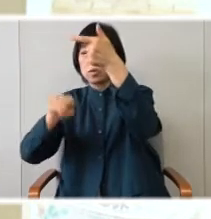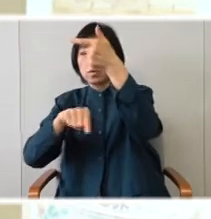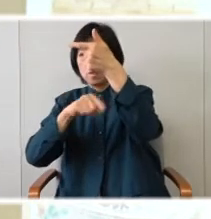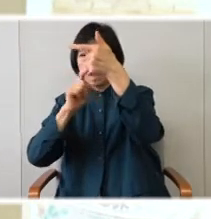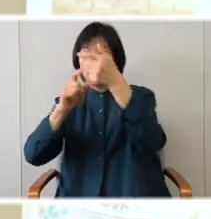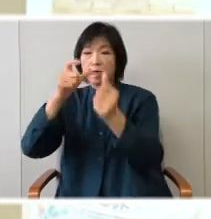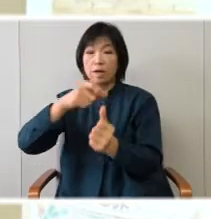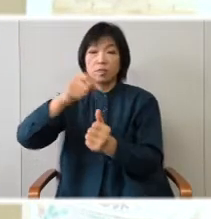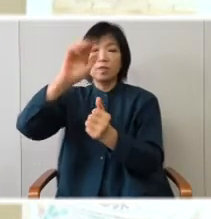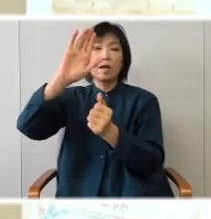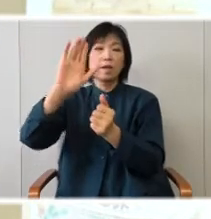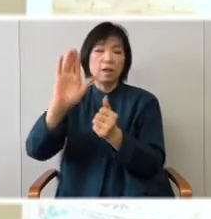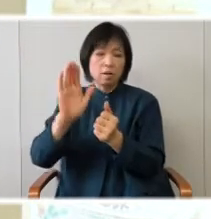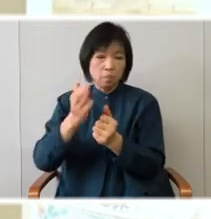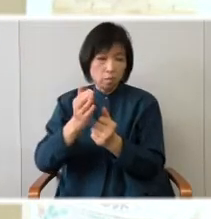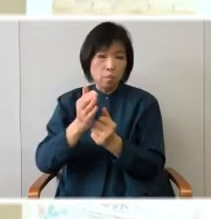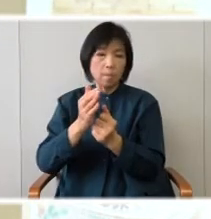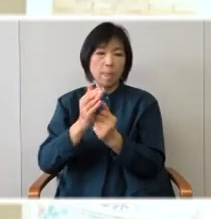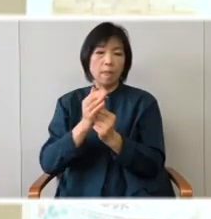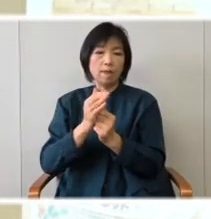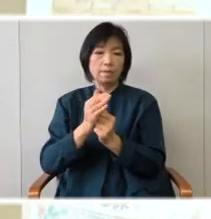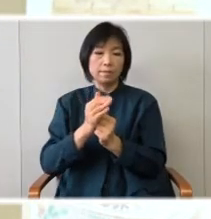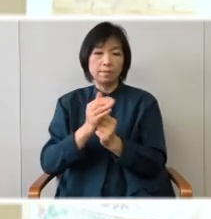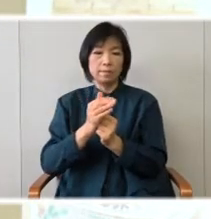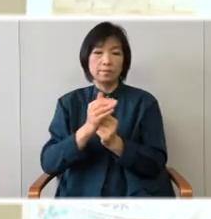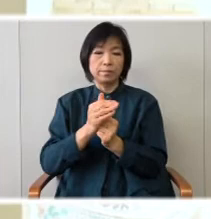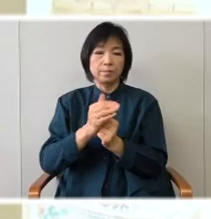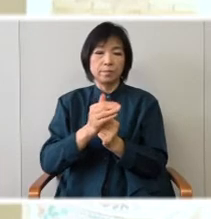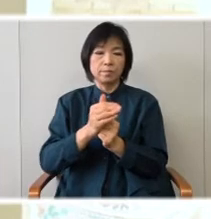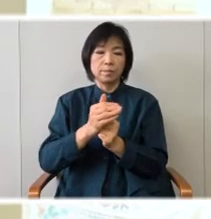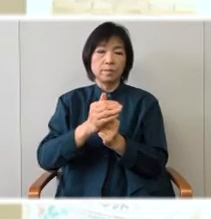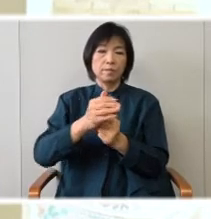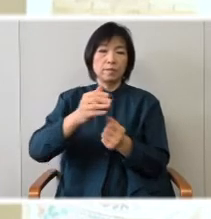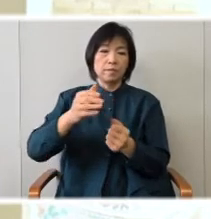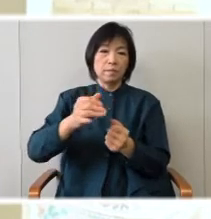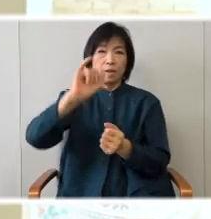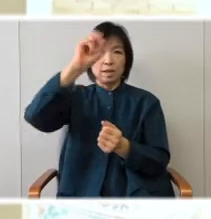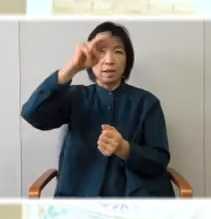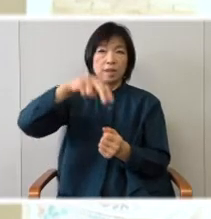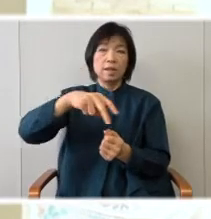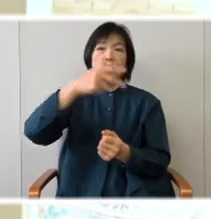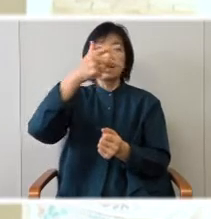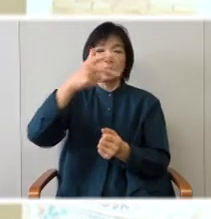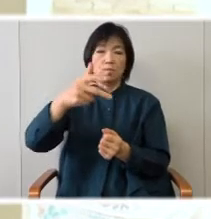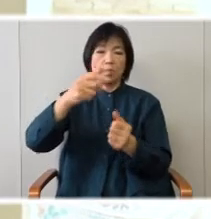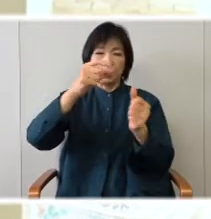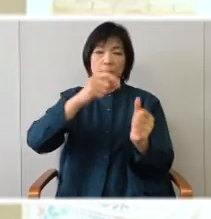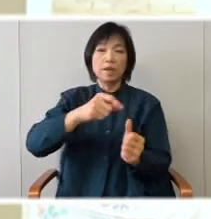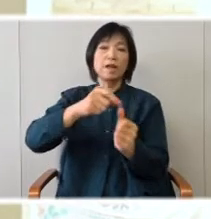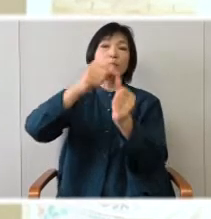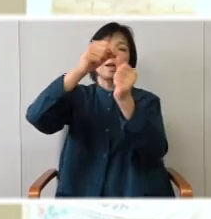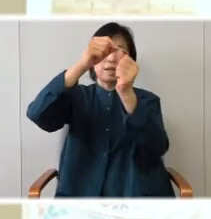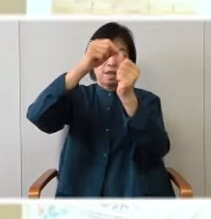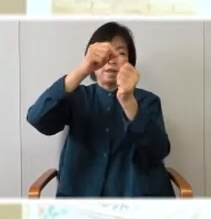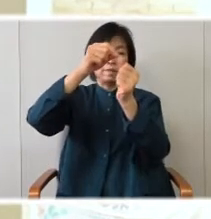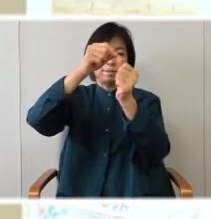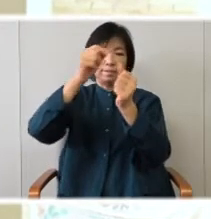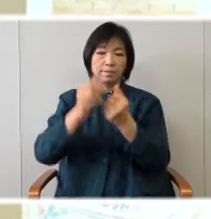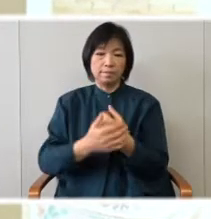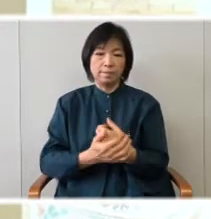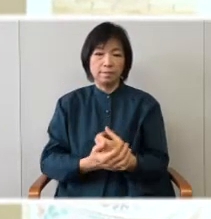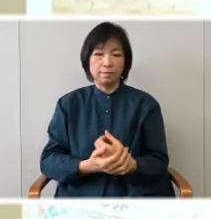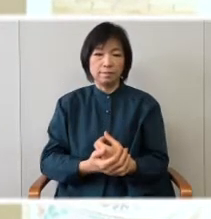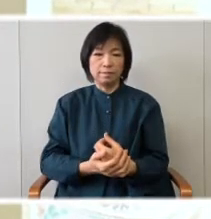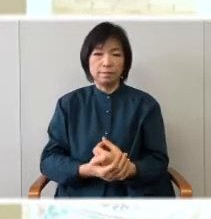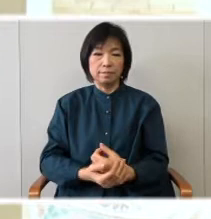市とまた県もあったと思うんですが、地域脱炭素移行再エネ推進交付金というもの